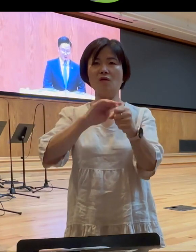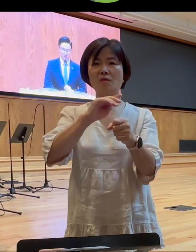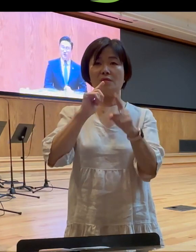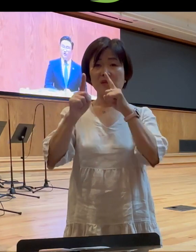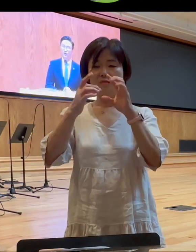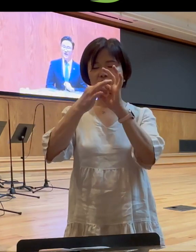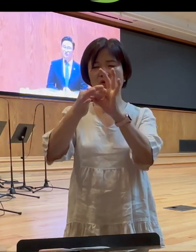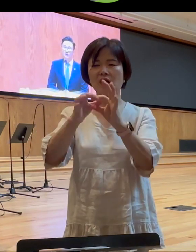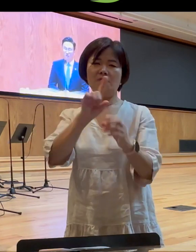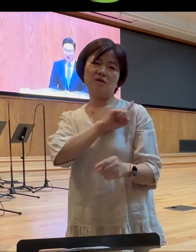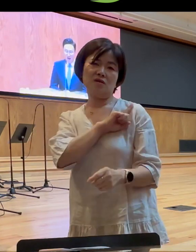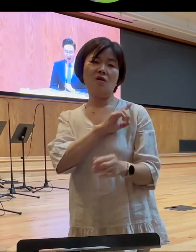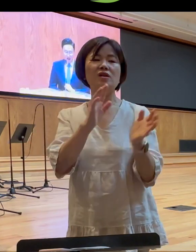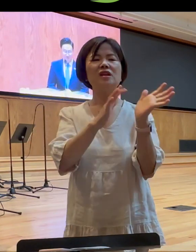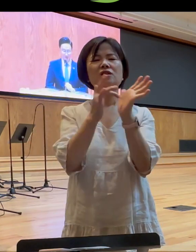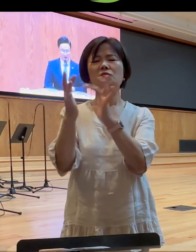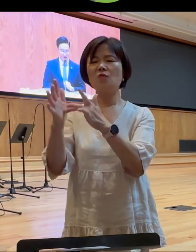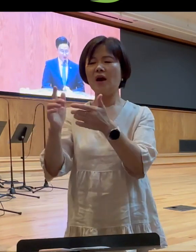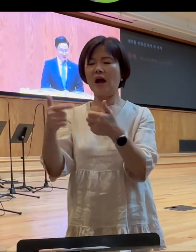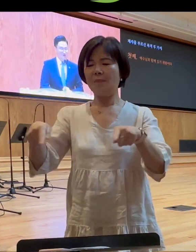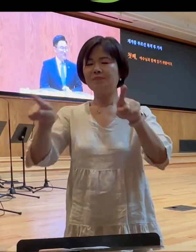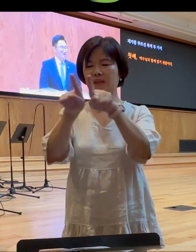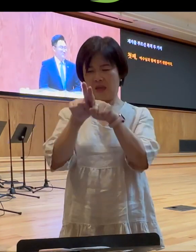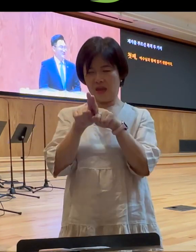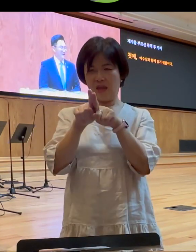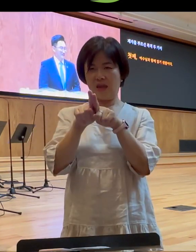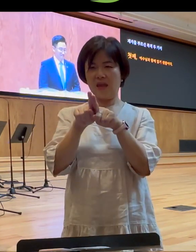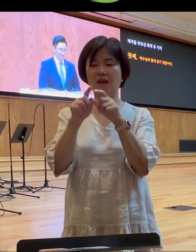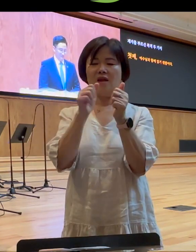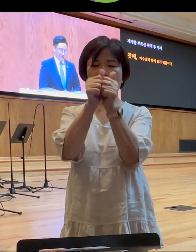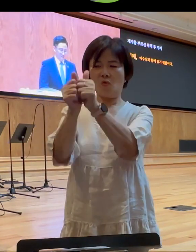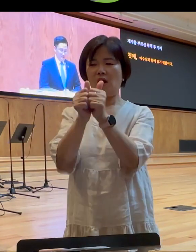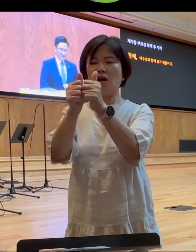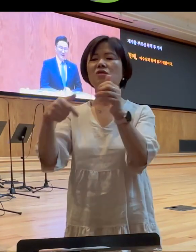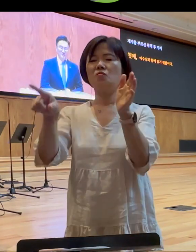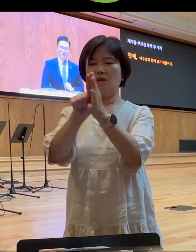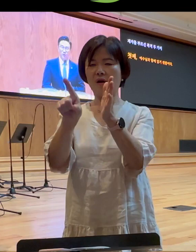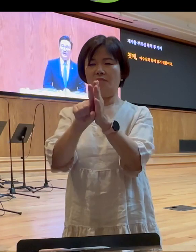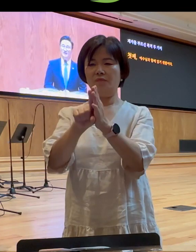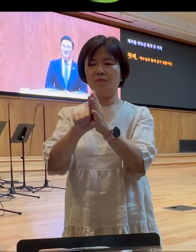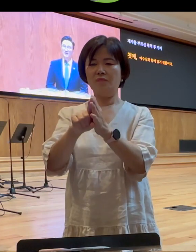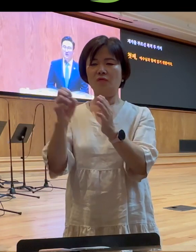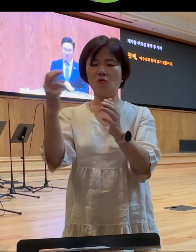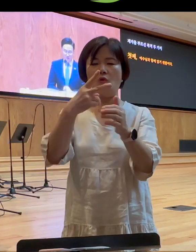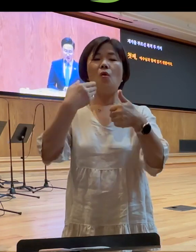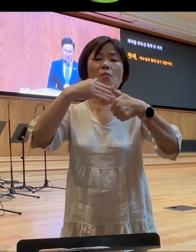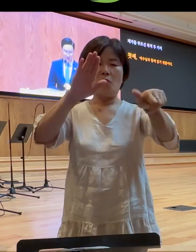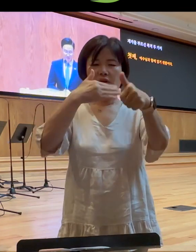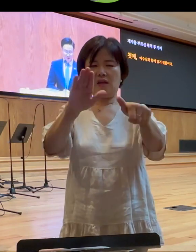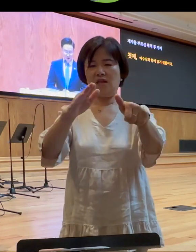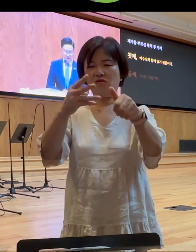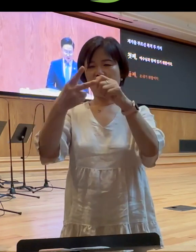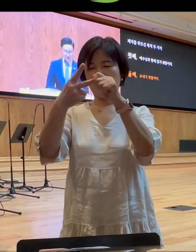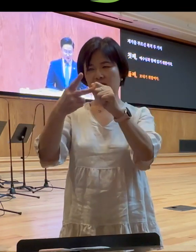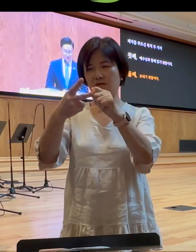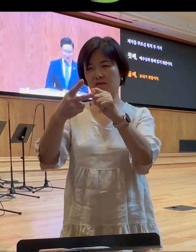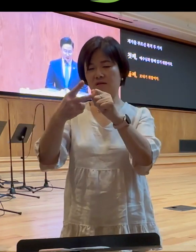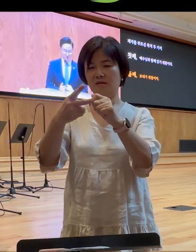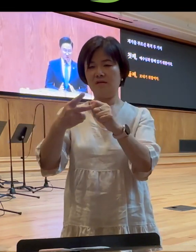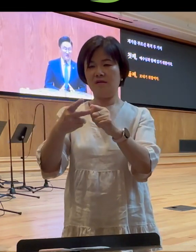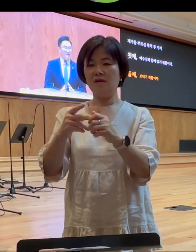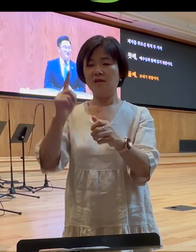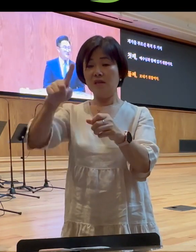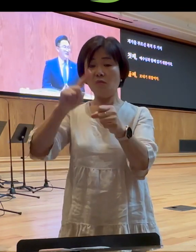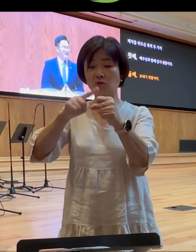있습니다. 우선적으로 예수님과 함께 있기 위함입니다. 그 다음은 보내기 위함입니다. 이